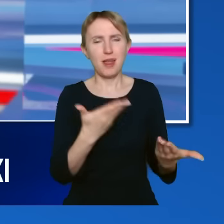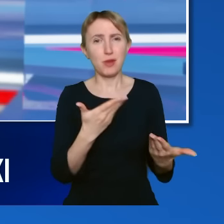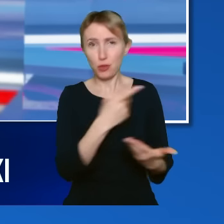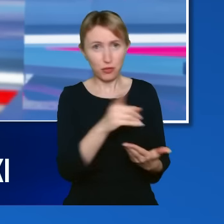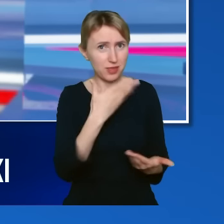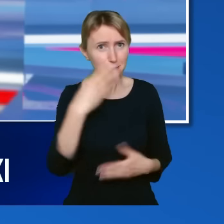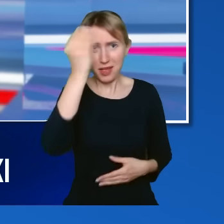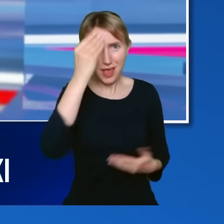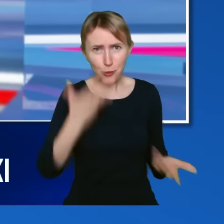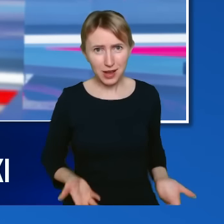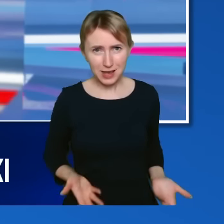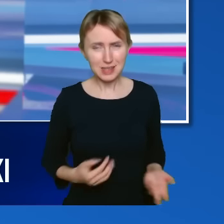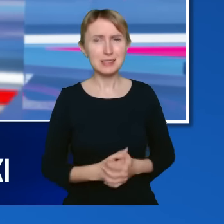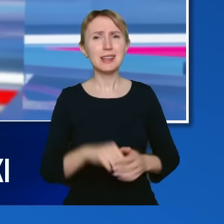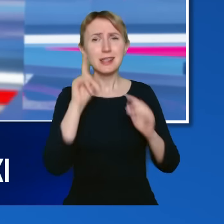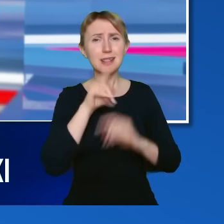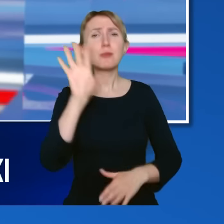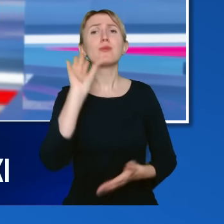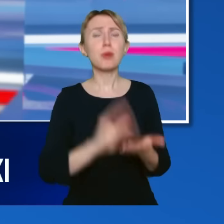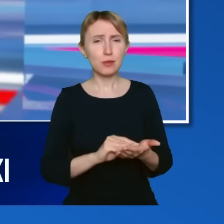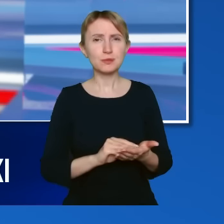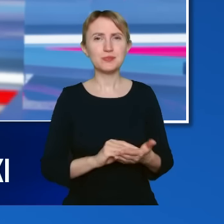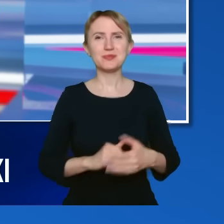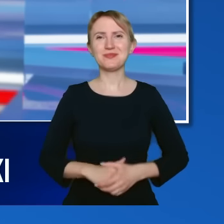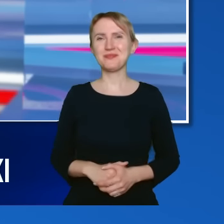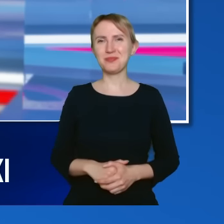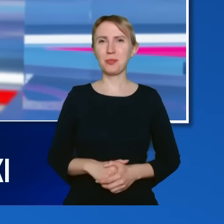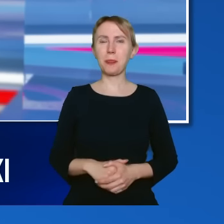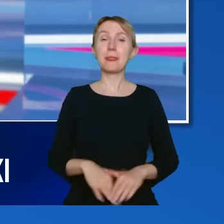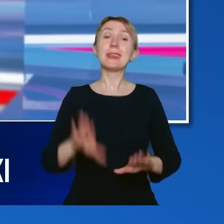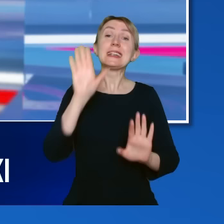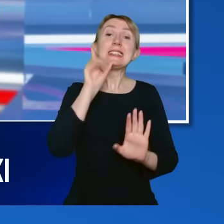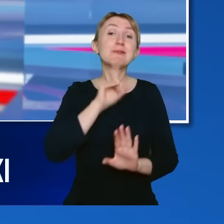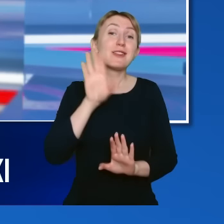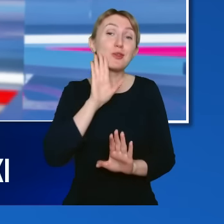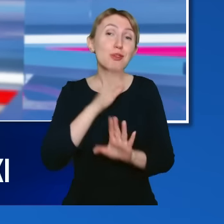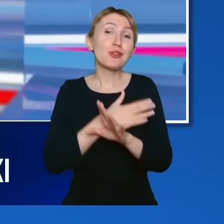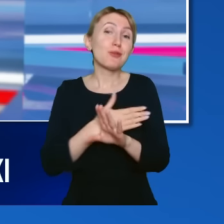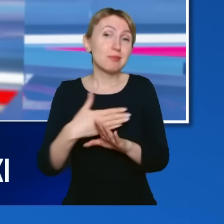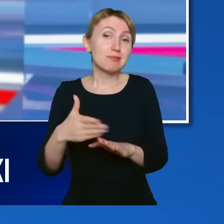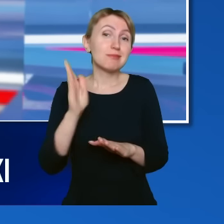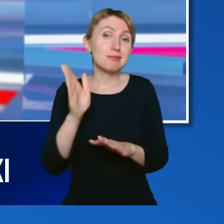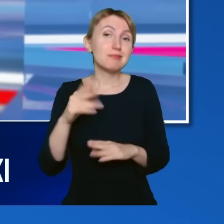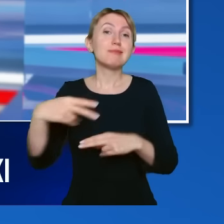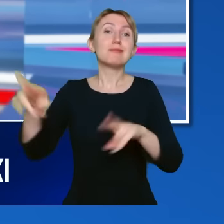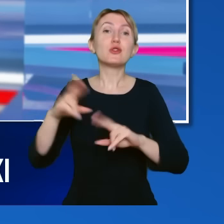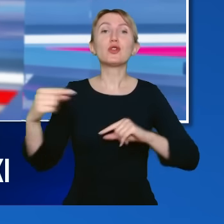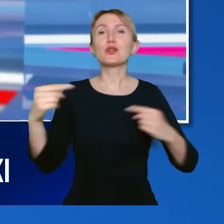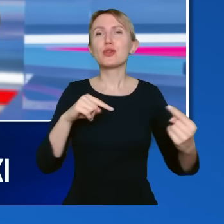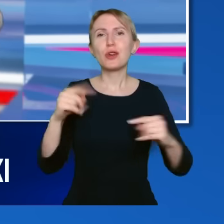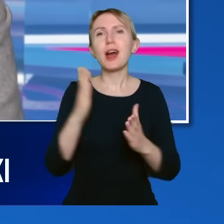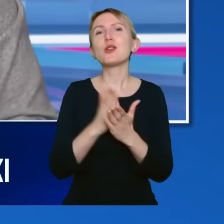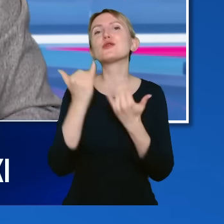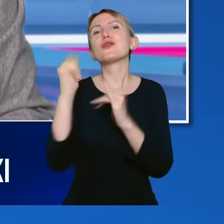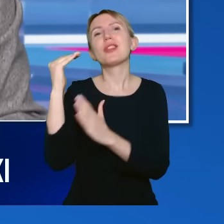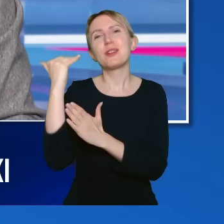się na tym? I naprawdę po raz kolejny ten błąd popełniliście, jeśli na serio taką politykę prowadziliście. Albo jeszcze powracasz do tej dyskusji, ale już w innym